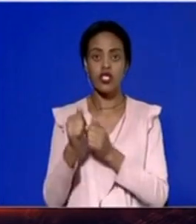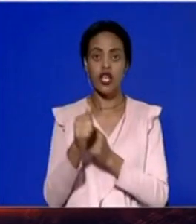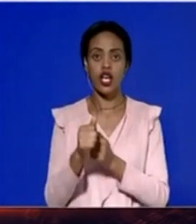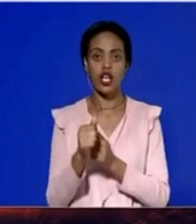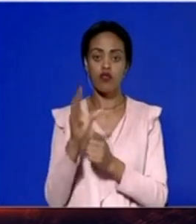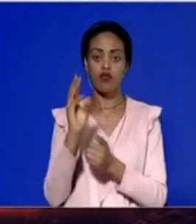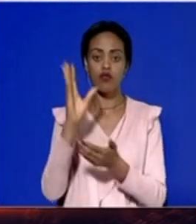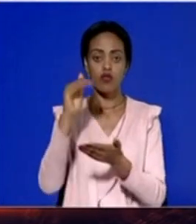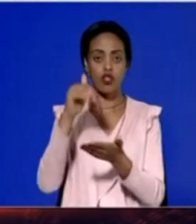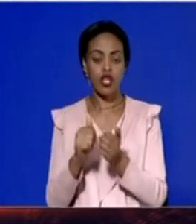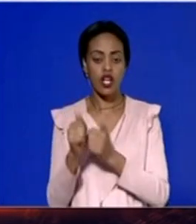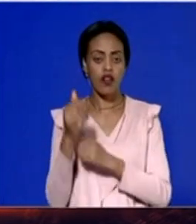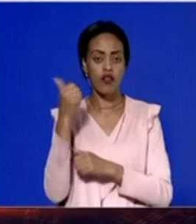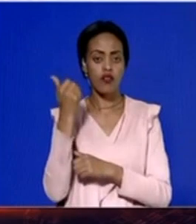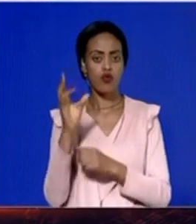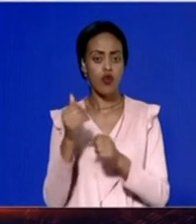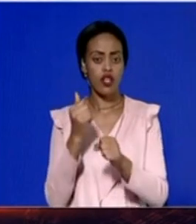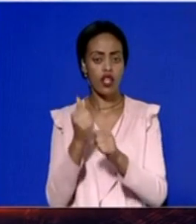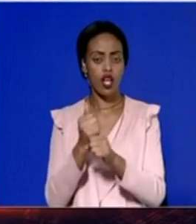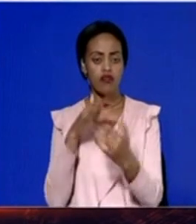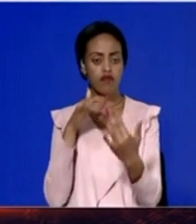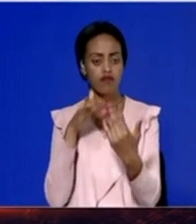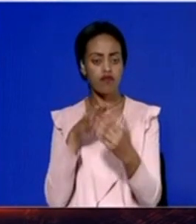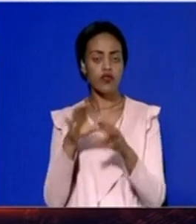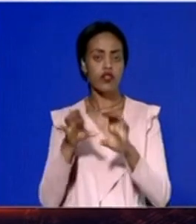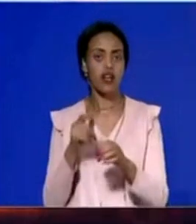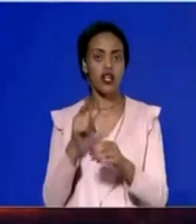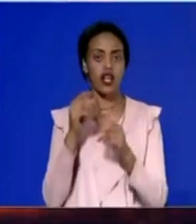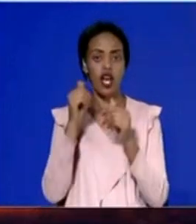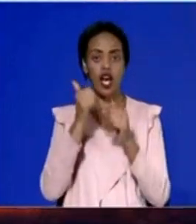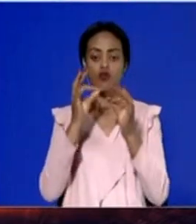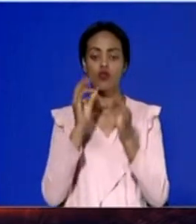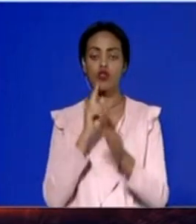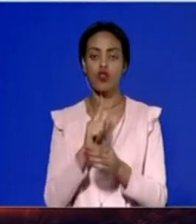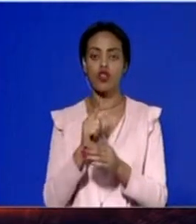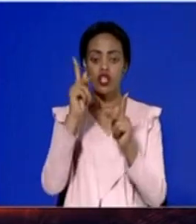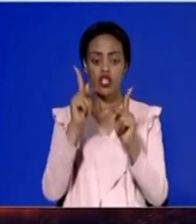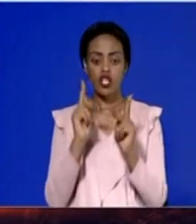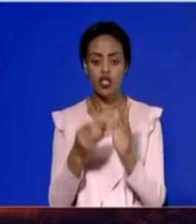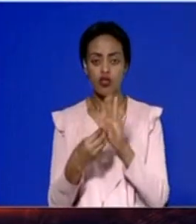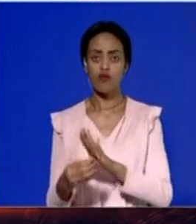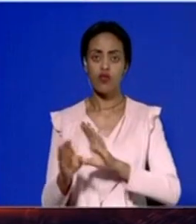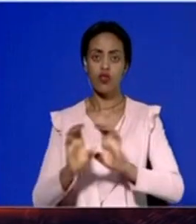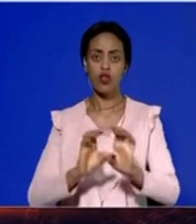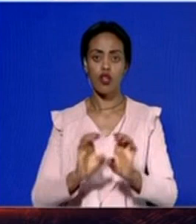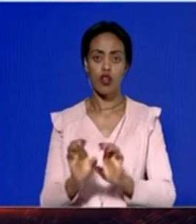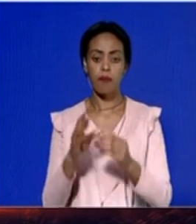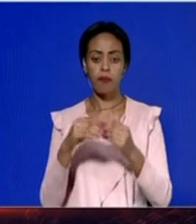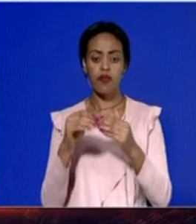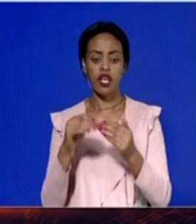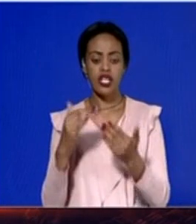التغفل لحلف عصر شعة عمت برتا وغلسي لعرس وصانة تقرأيو لهزب عمي تام صيلام لهزب تورويرام بجنزل